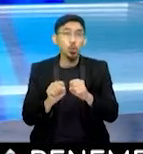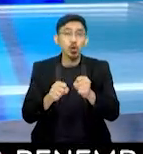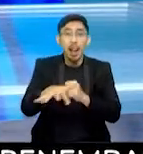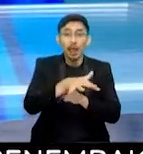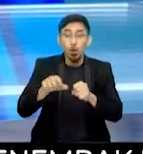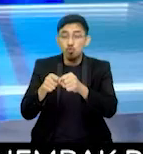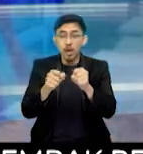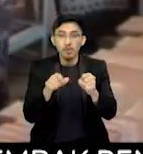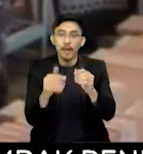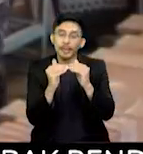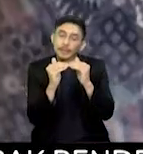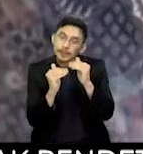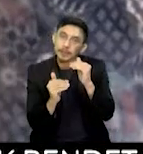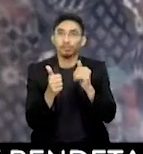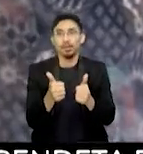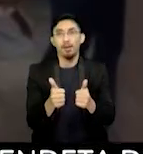signifikan.